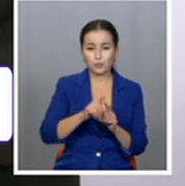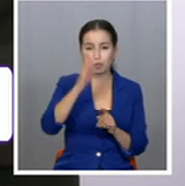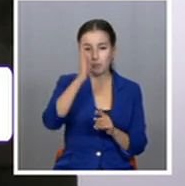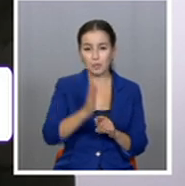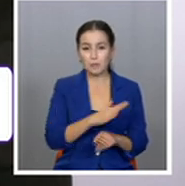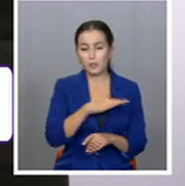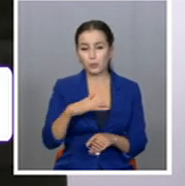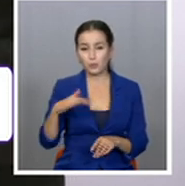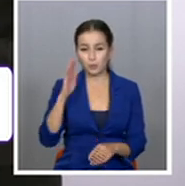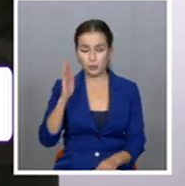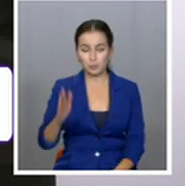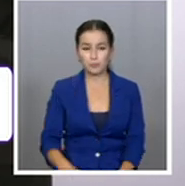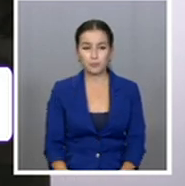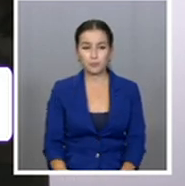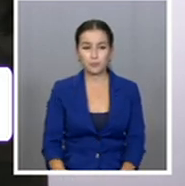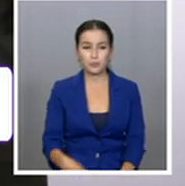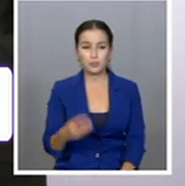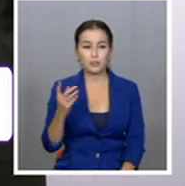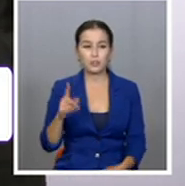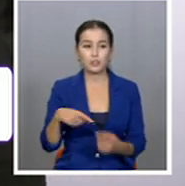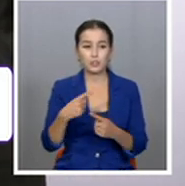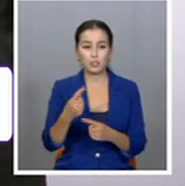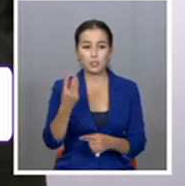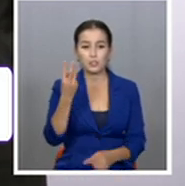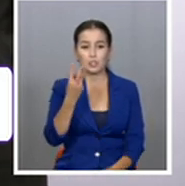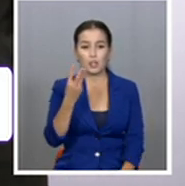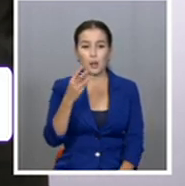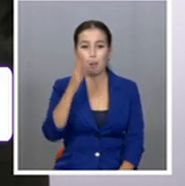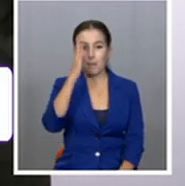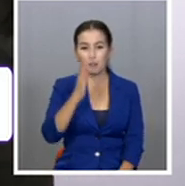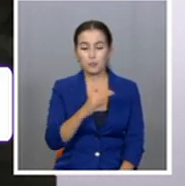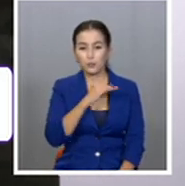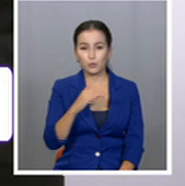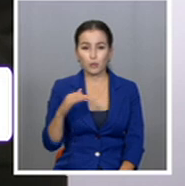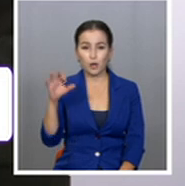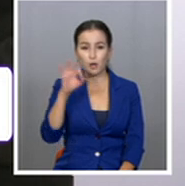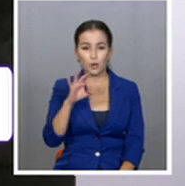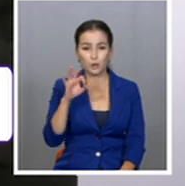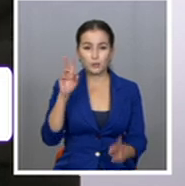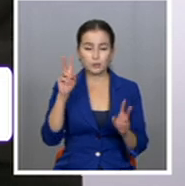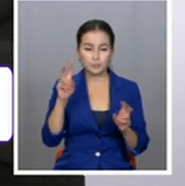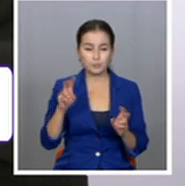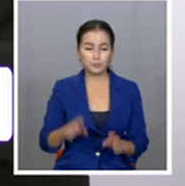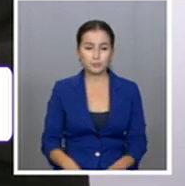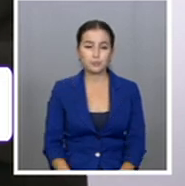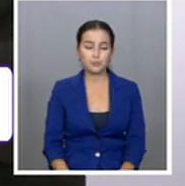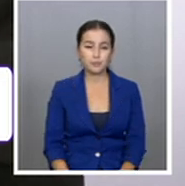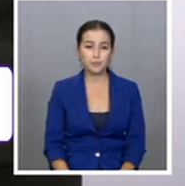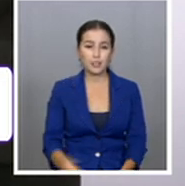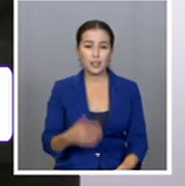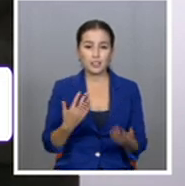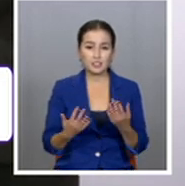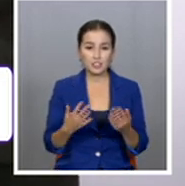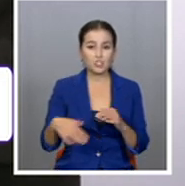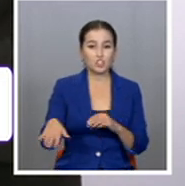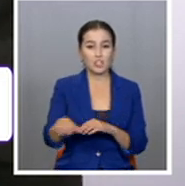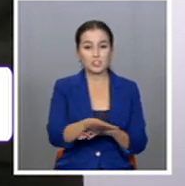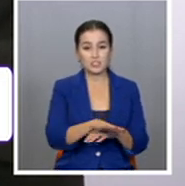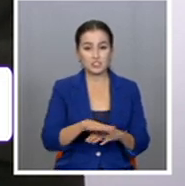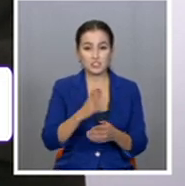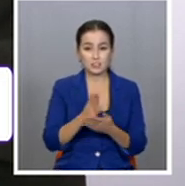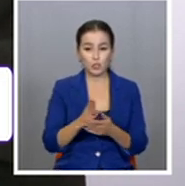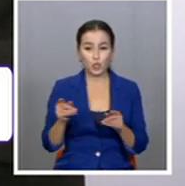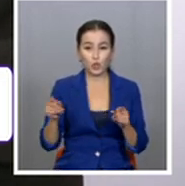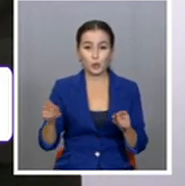теорема – үш перпендикуляр туралы теорема. Егер жазықтықта жатқан түзу